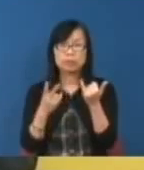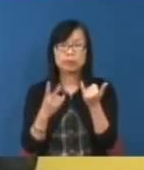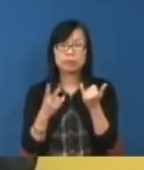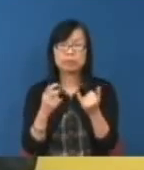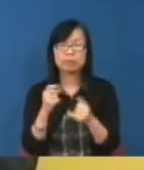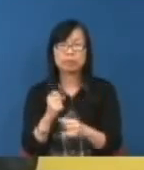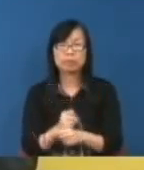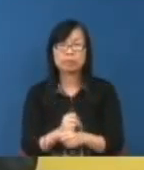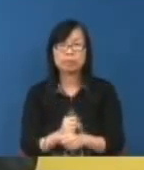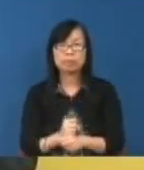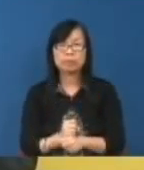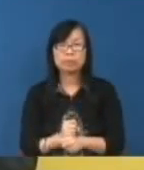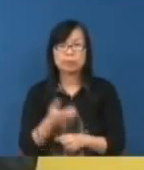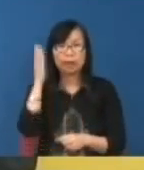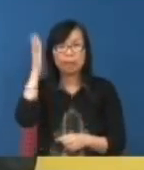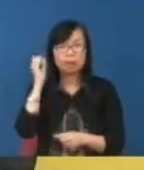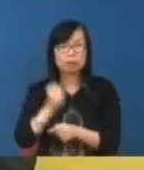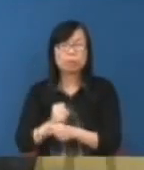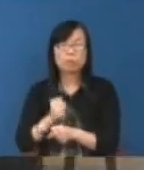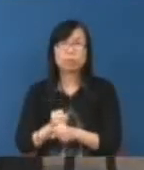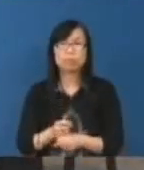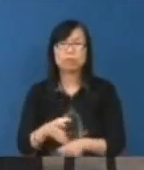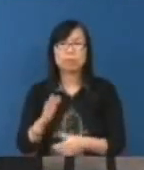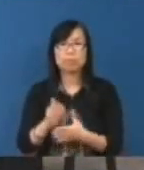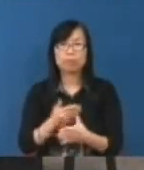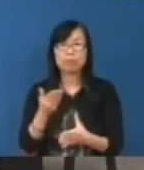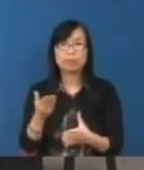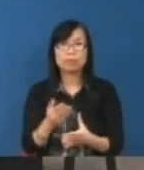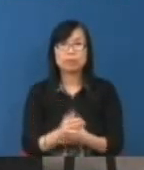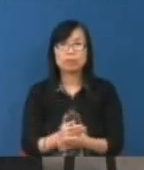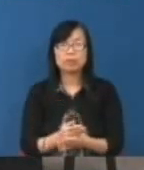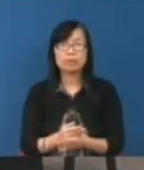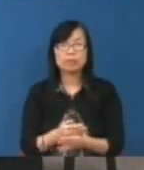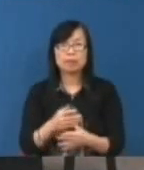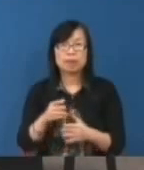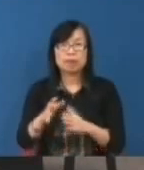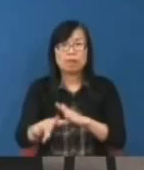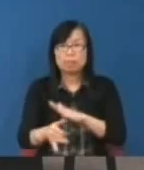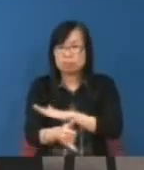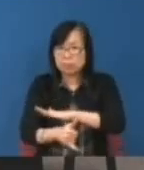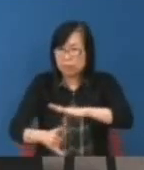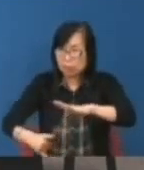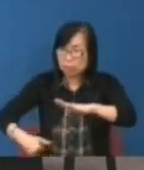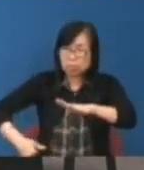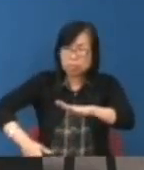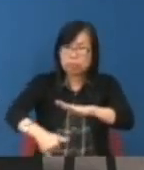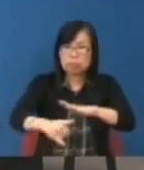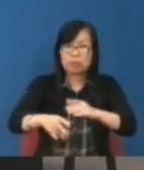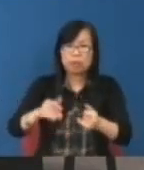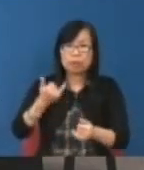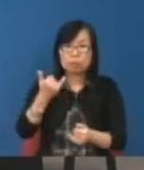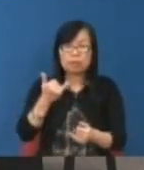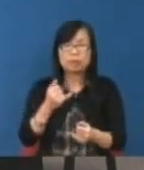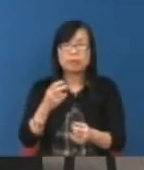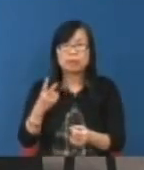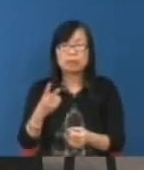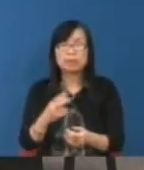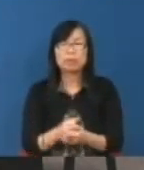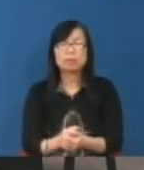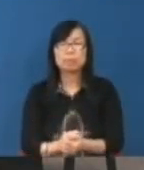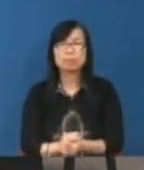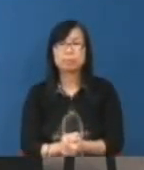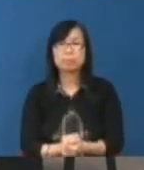即是 阿燦 一個人，他因為他在1962年偷錄下來的，所以他一錄下來之後，六二年之後下來的人他都很歧視